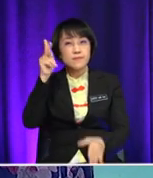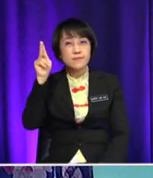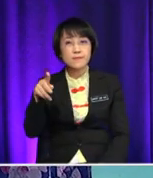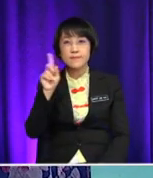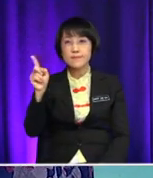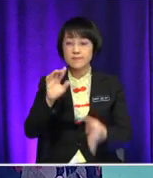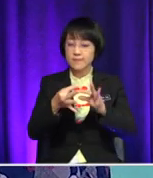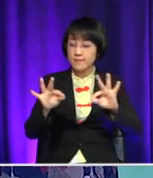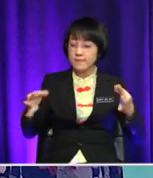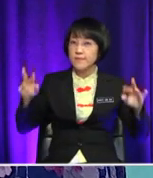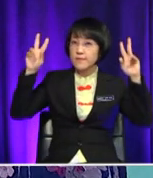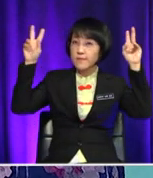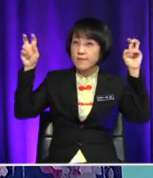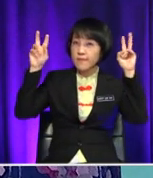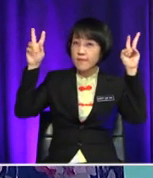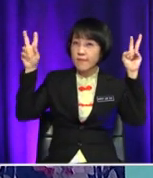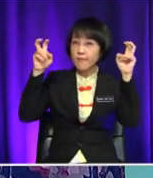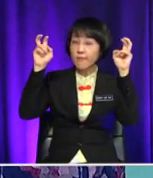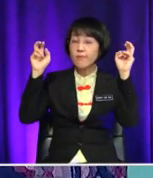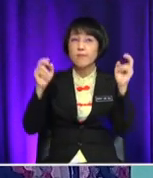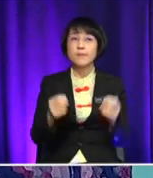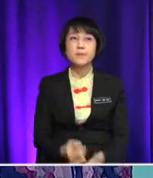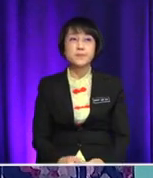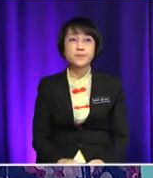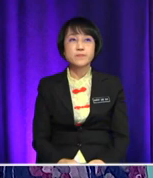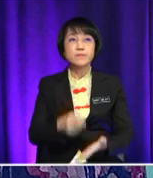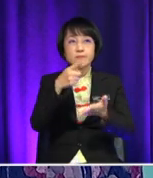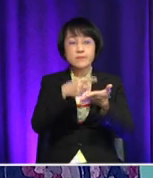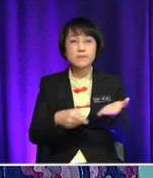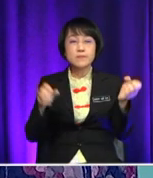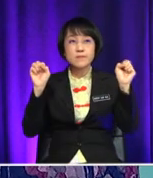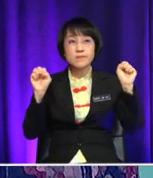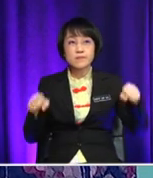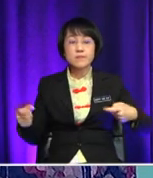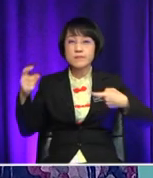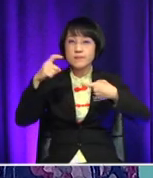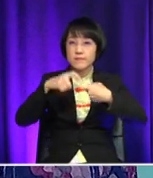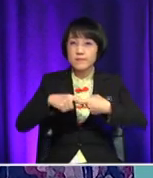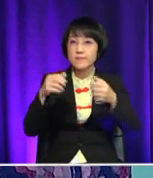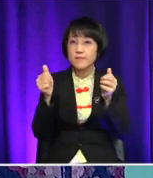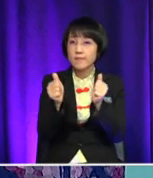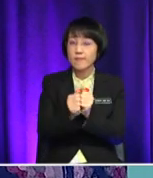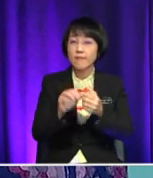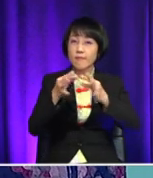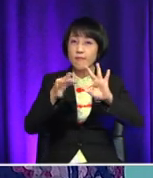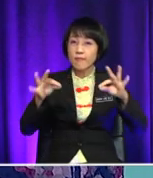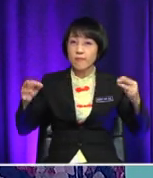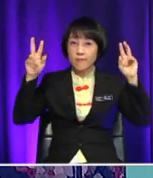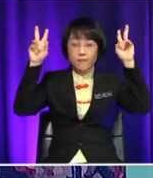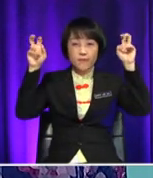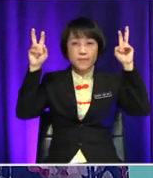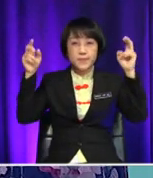Oke lemak di video yang seterusnya aku yang dia boleh kaitkan dengan ayat topik yaitu Ayah uraian ayat contoh